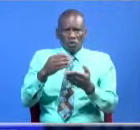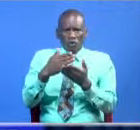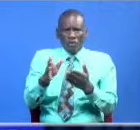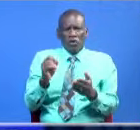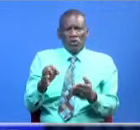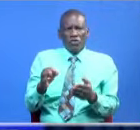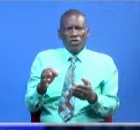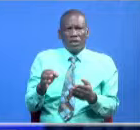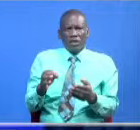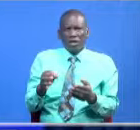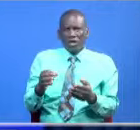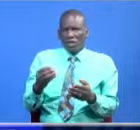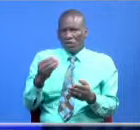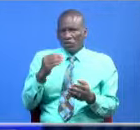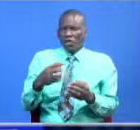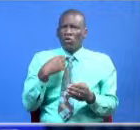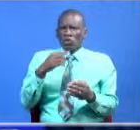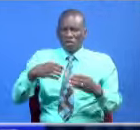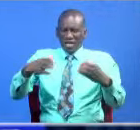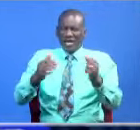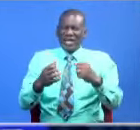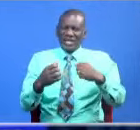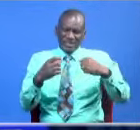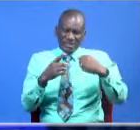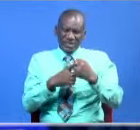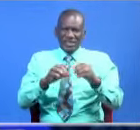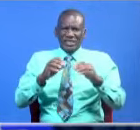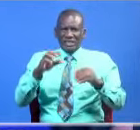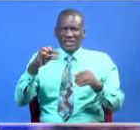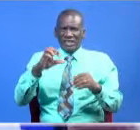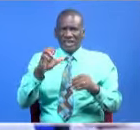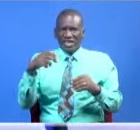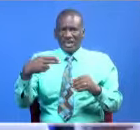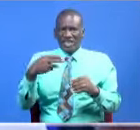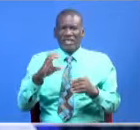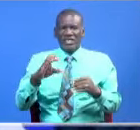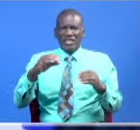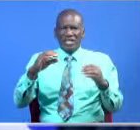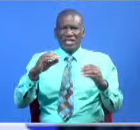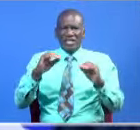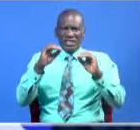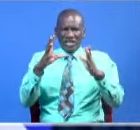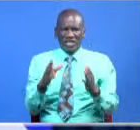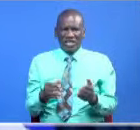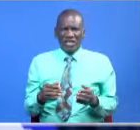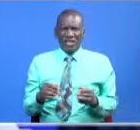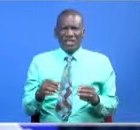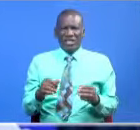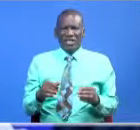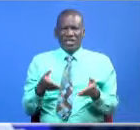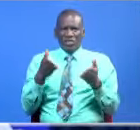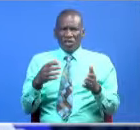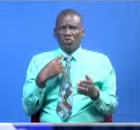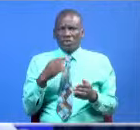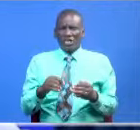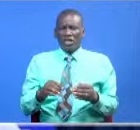crops we were taught by our class 6 GH teachers. This theory of saying miraa is a cash